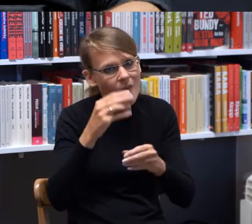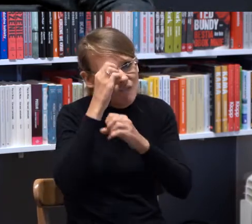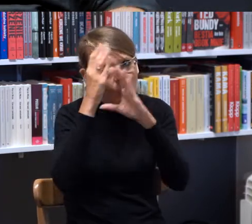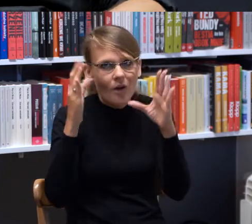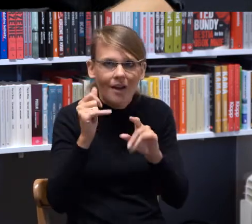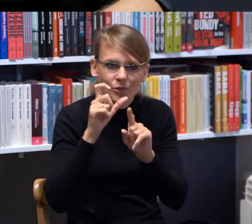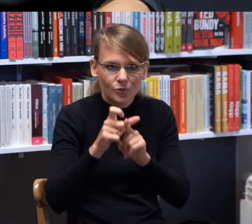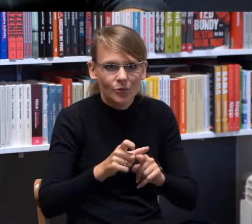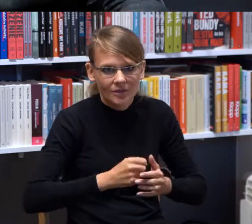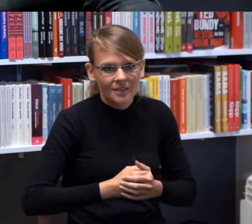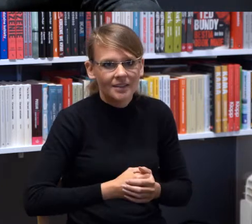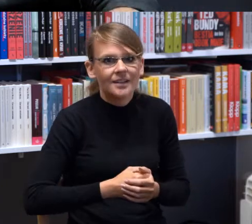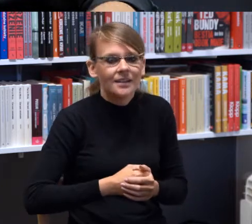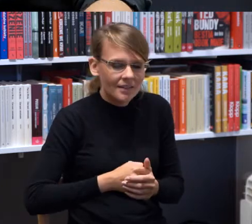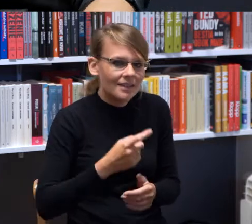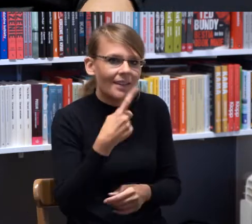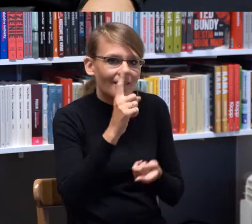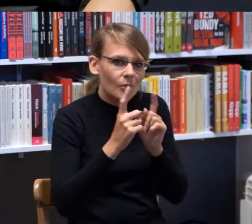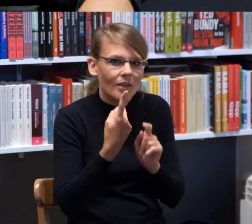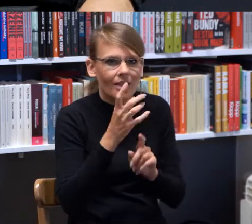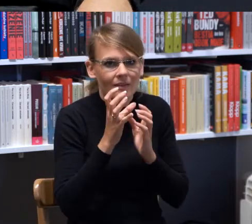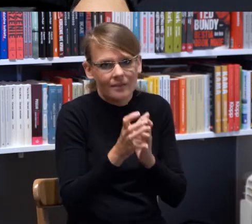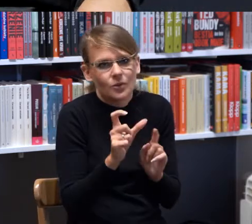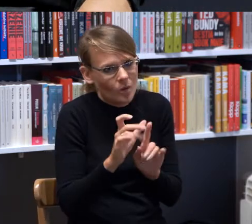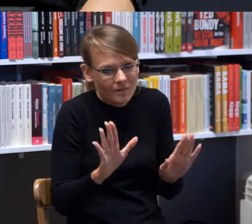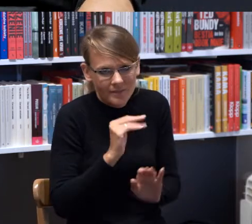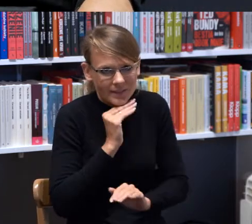bym użyła. Jeden wulgaryzm na spotkanie. Jeden wulgaryzm wystarczy.